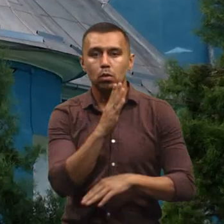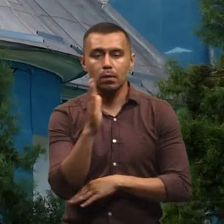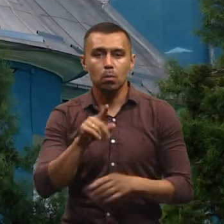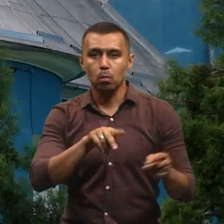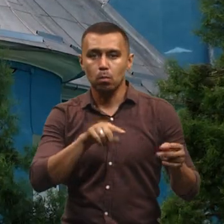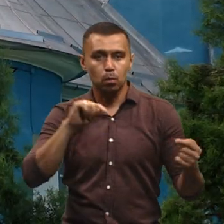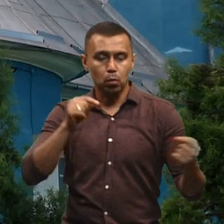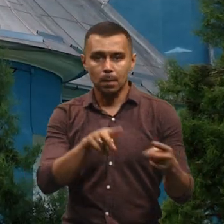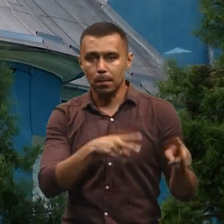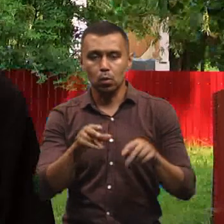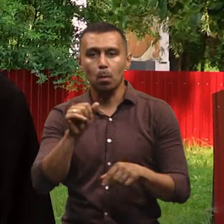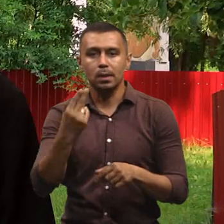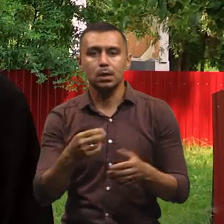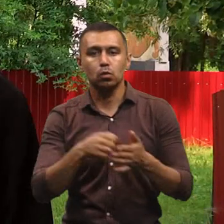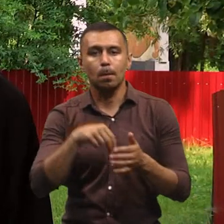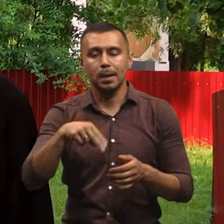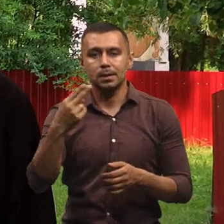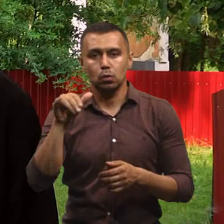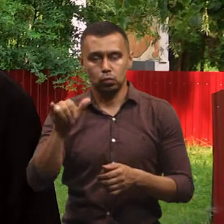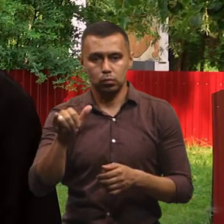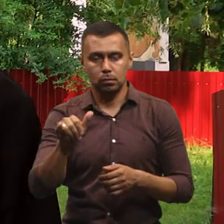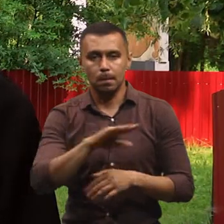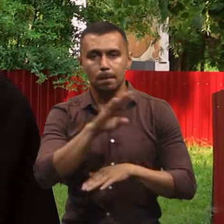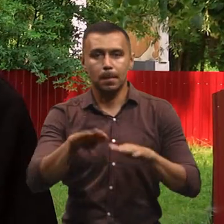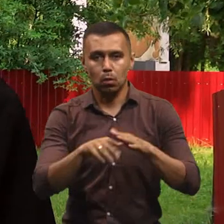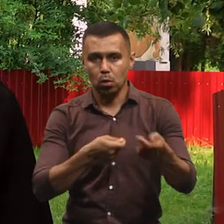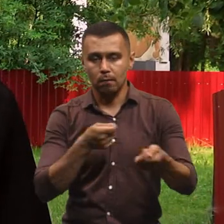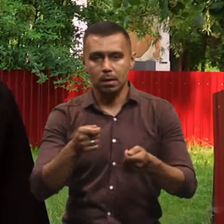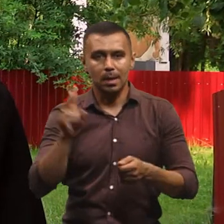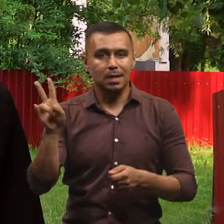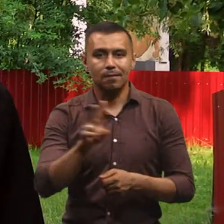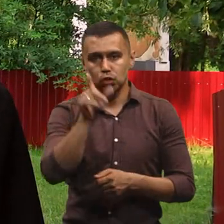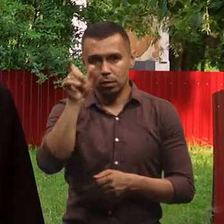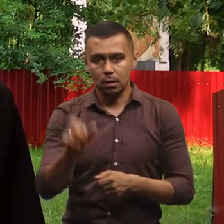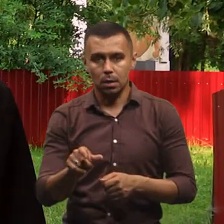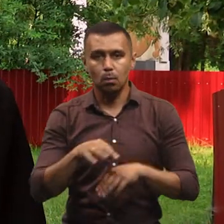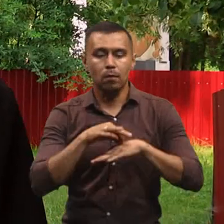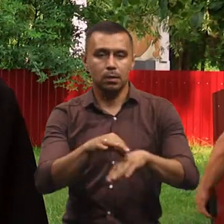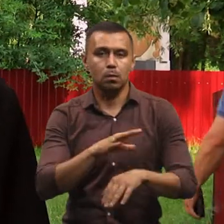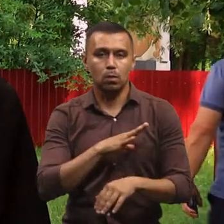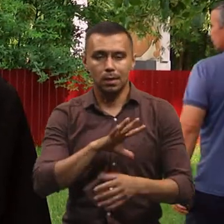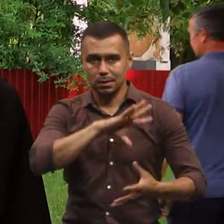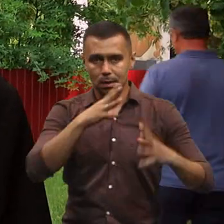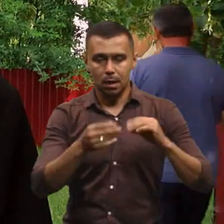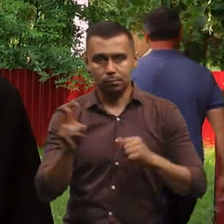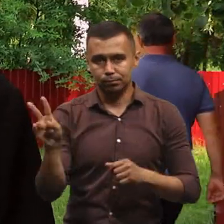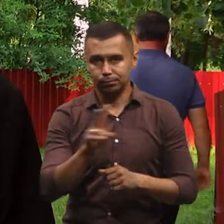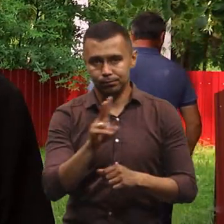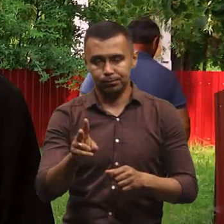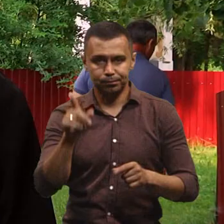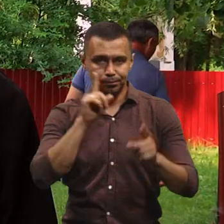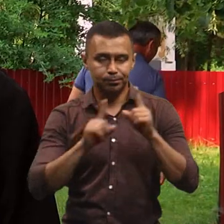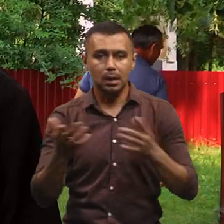переходу з УПЦ до пцу під голова поливанням священика проведені були загальні парафіяльні збори